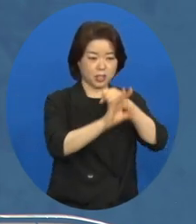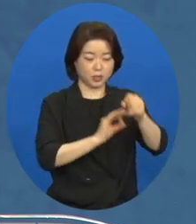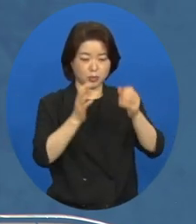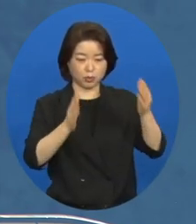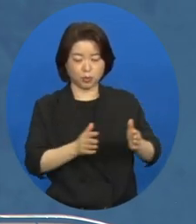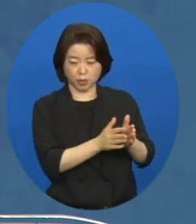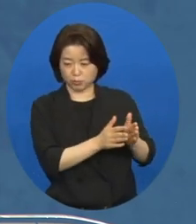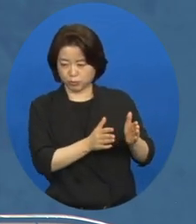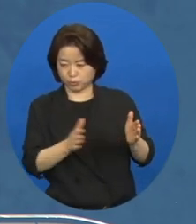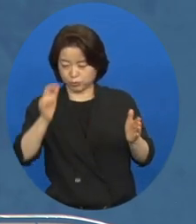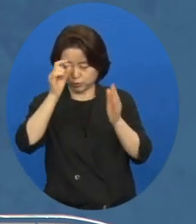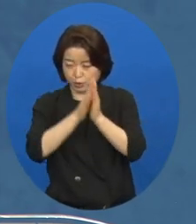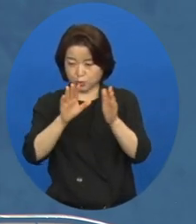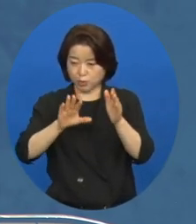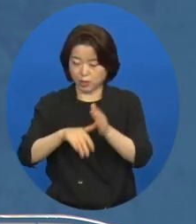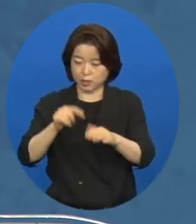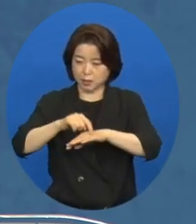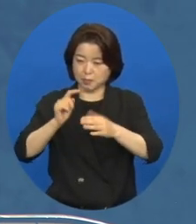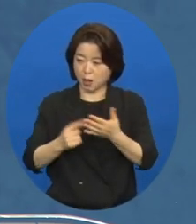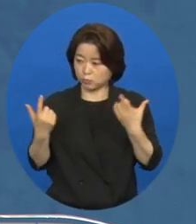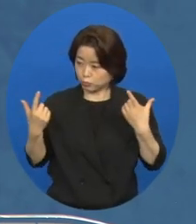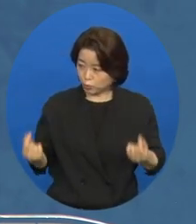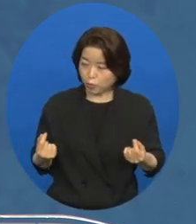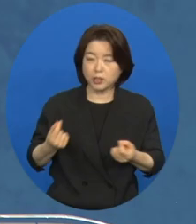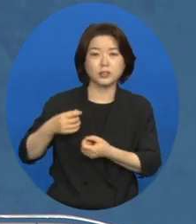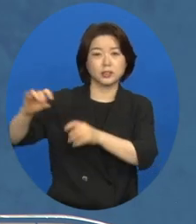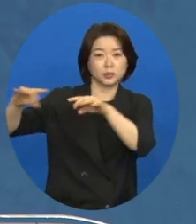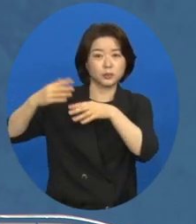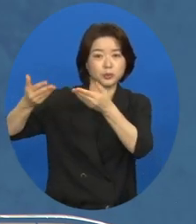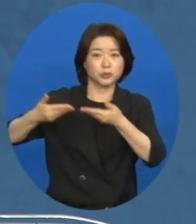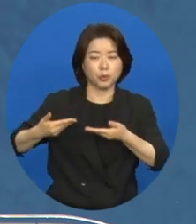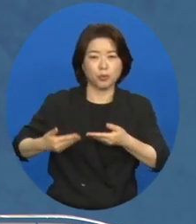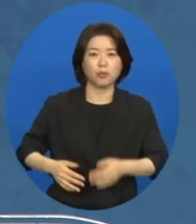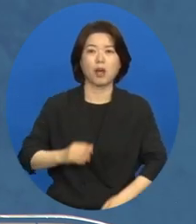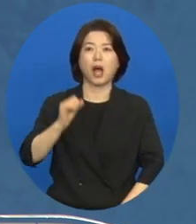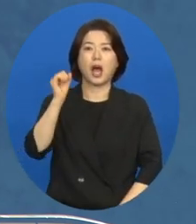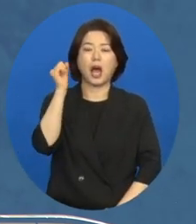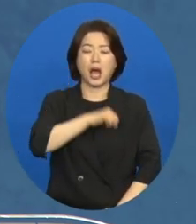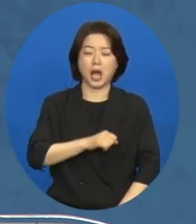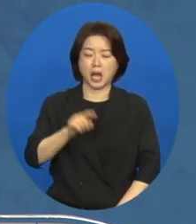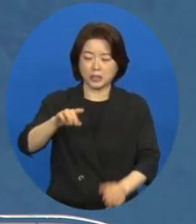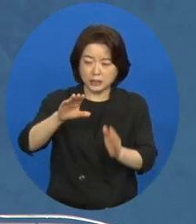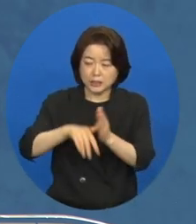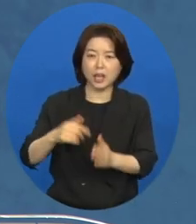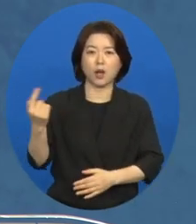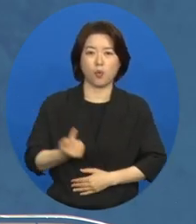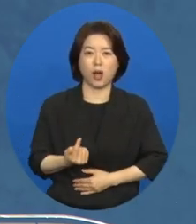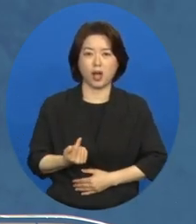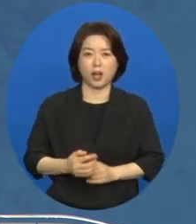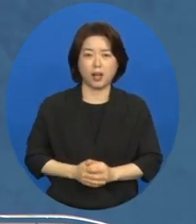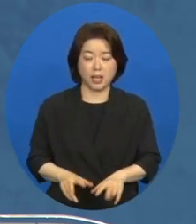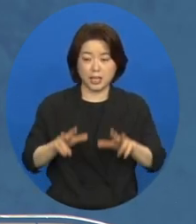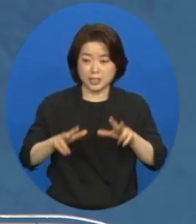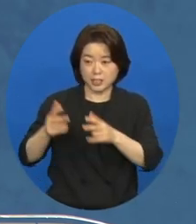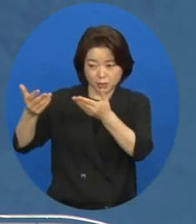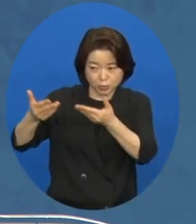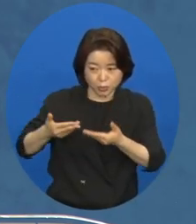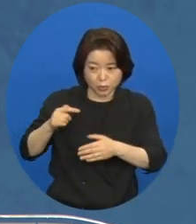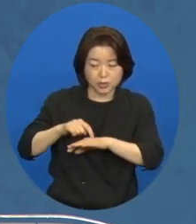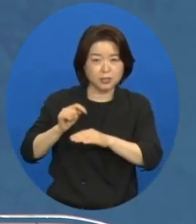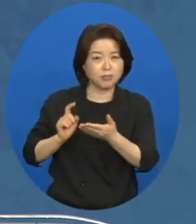계속 주시는 거예요. 정확히 이제 그때가 임했는데 지금 주시는 마음이